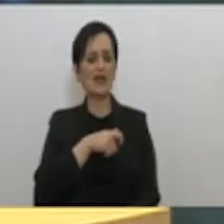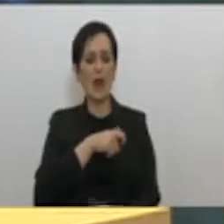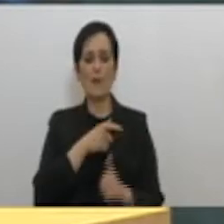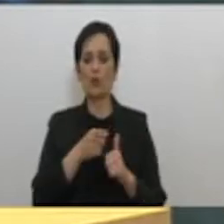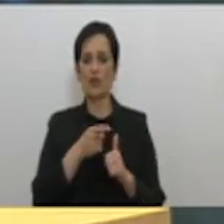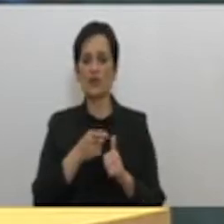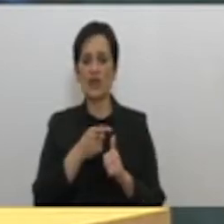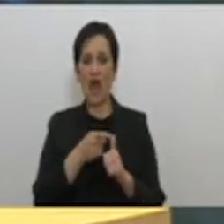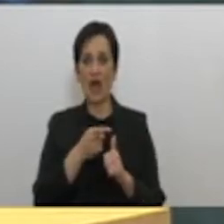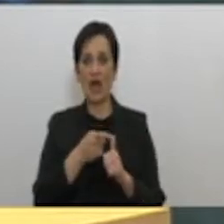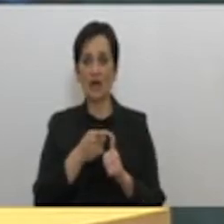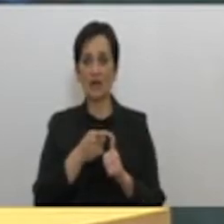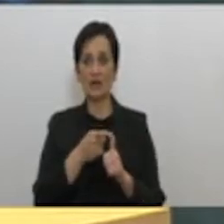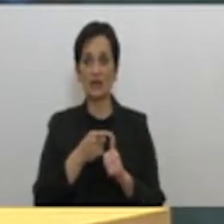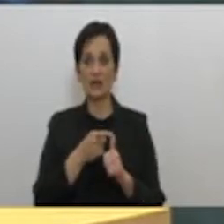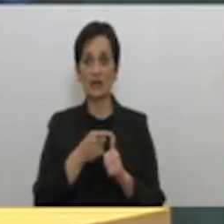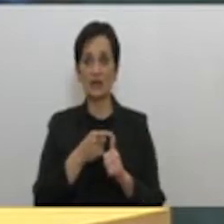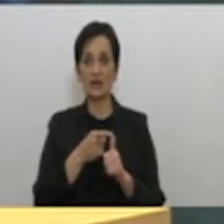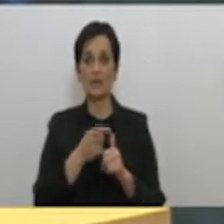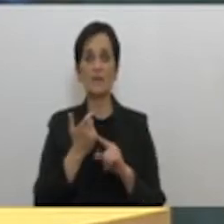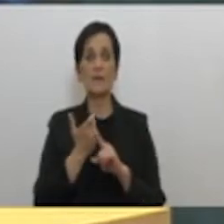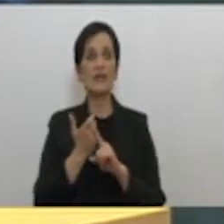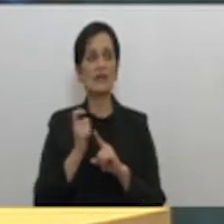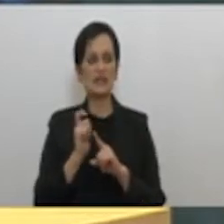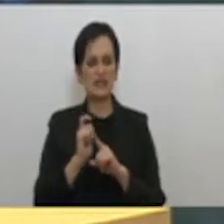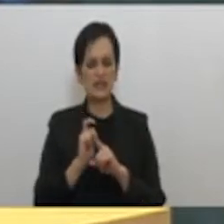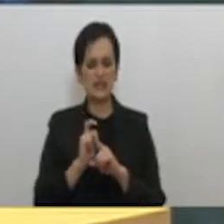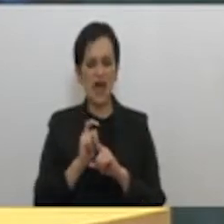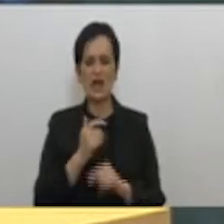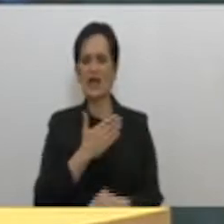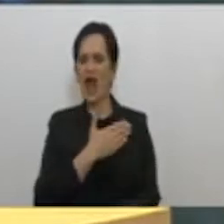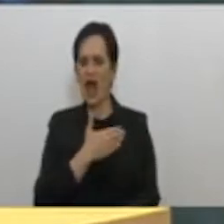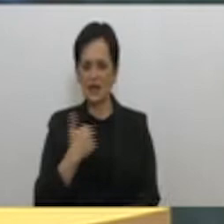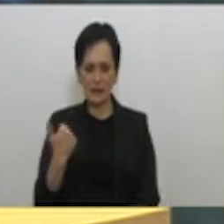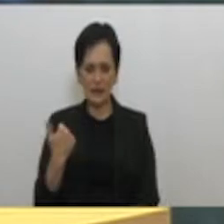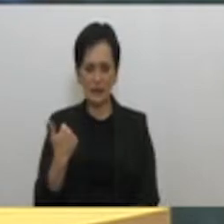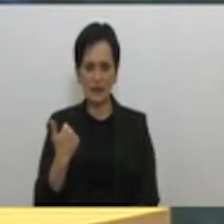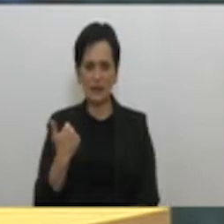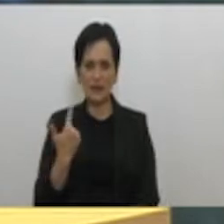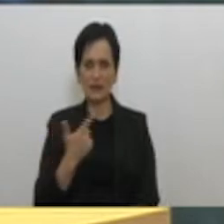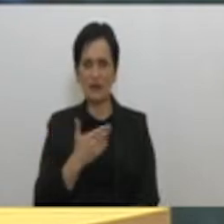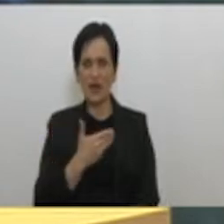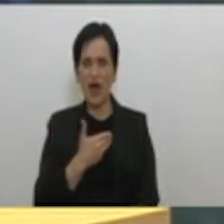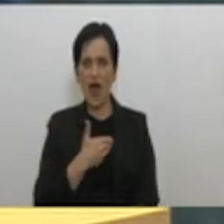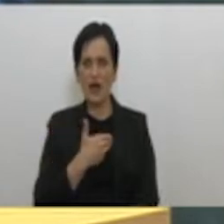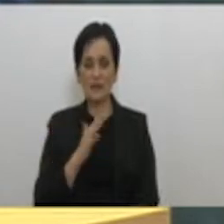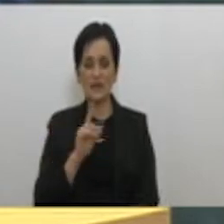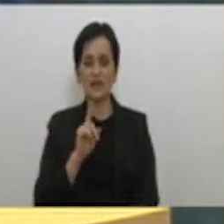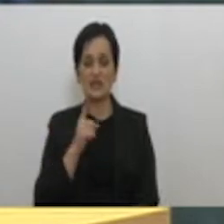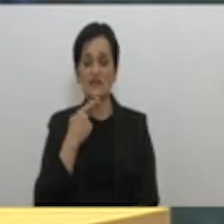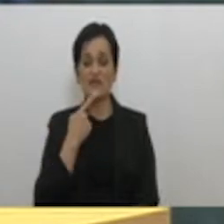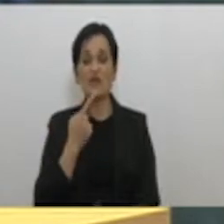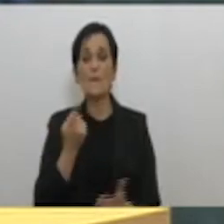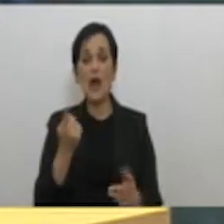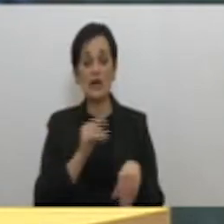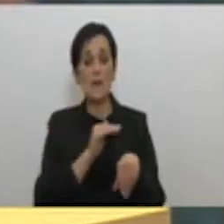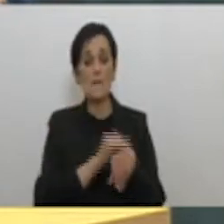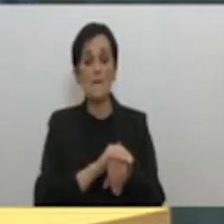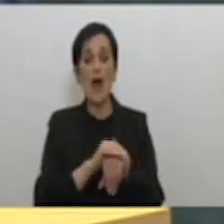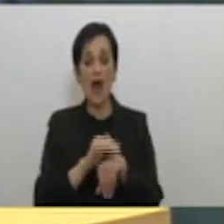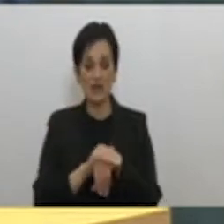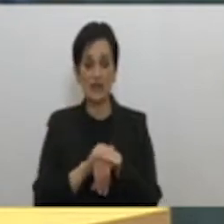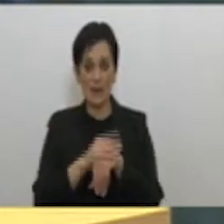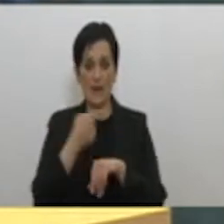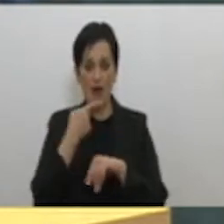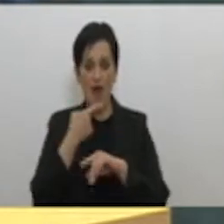ვიტყვი. ეხა ძალიან არ მინდა რაც ეხა ვიტყვი, მაგრამ ფაქტები აღვნიშნოთ რა, მე